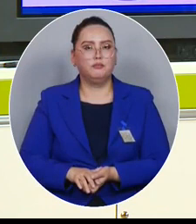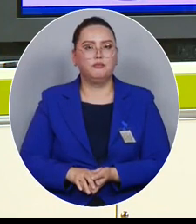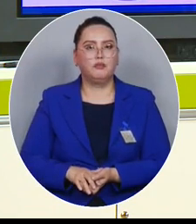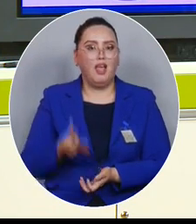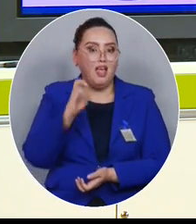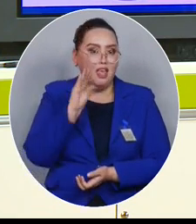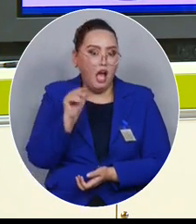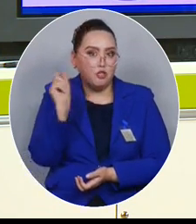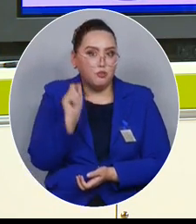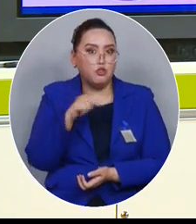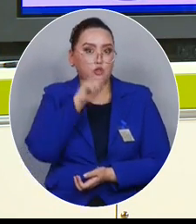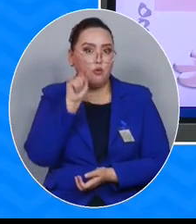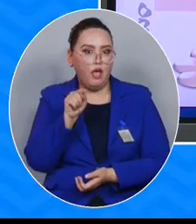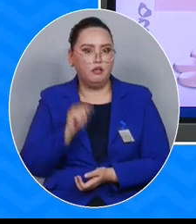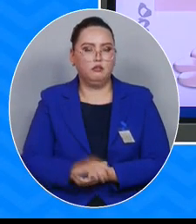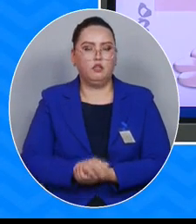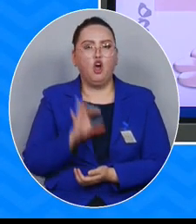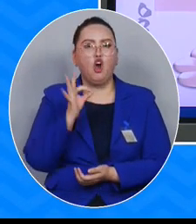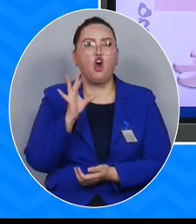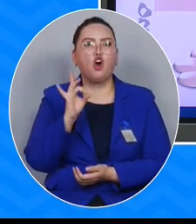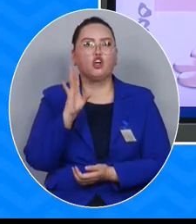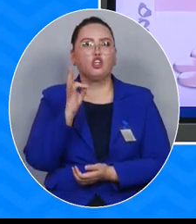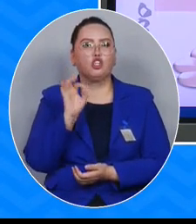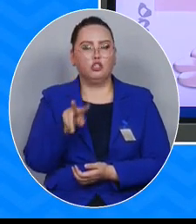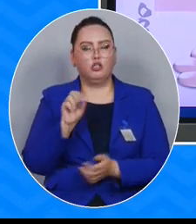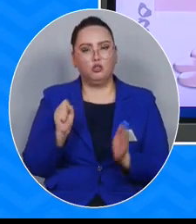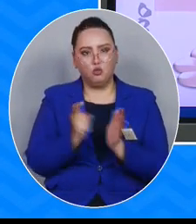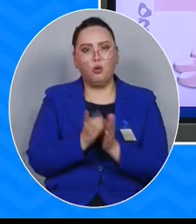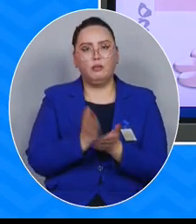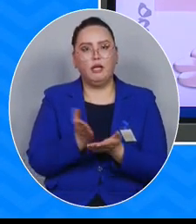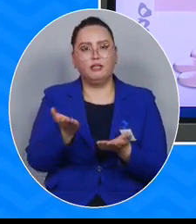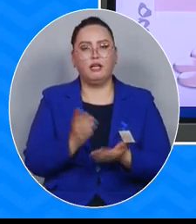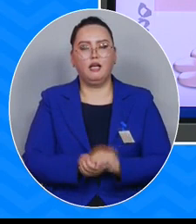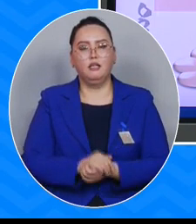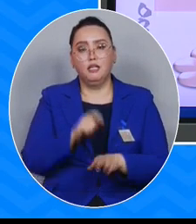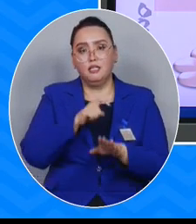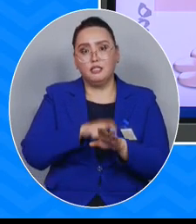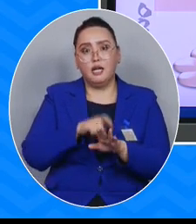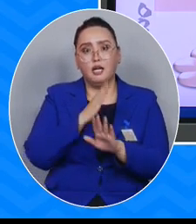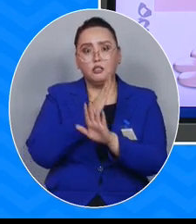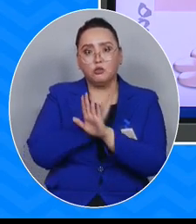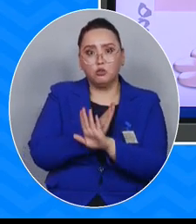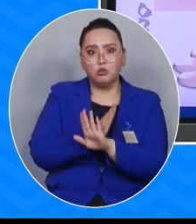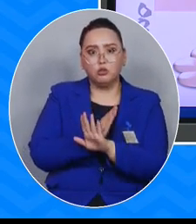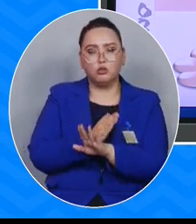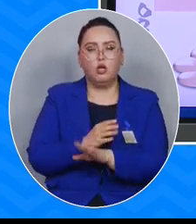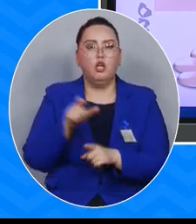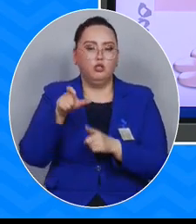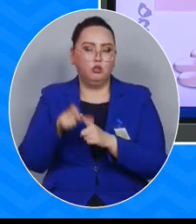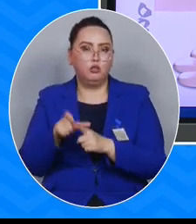яж өвчхөө гэдгээр бас энэ өрүнээлх чохолын маа. Тэрэнэс гадан энэ хэсгээс биднар цагаар түхсхэн өхчлээн өтөг өөргээх хэрхэй яж